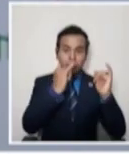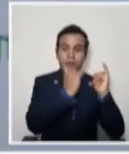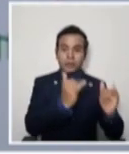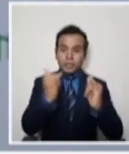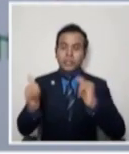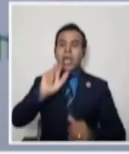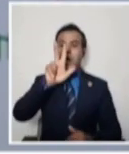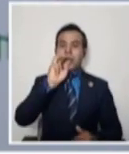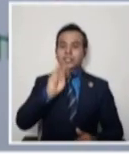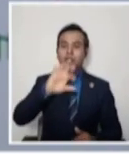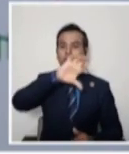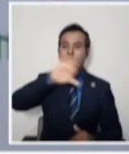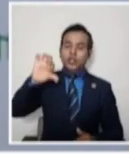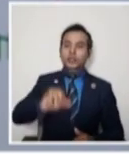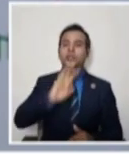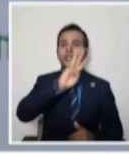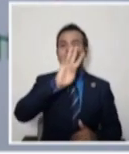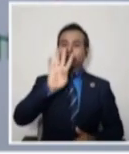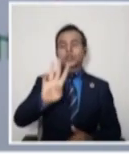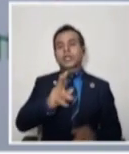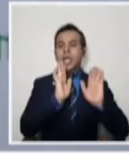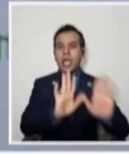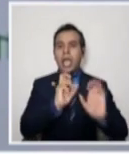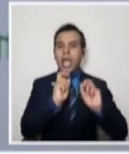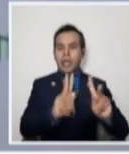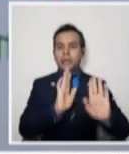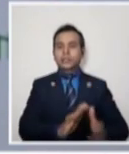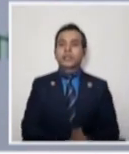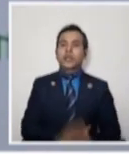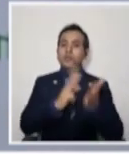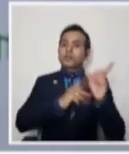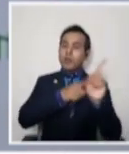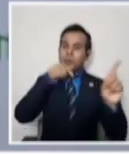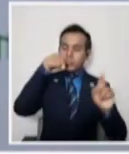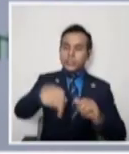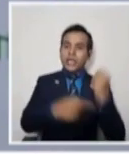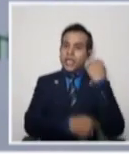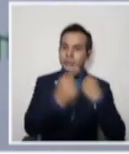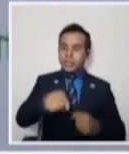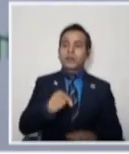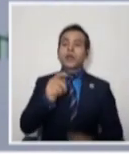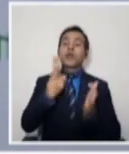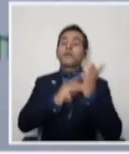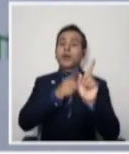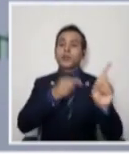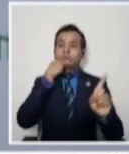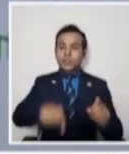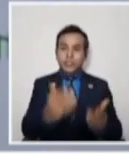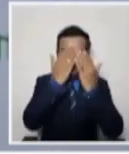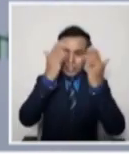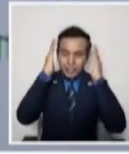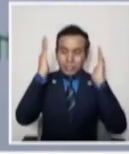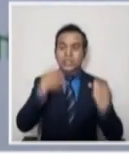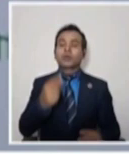মধ্যে ময়মনসিংহ মেডিকেল কলেজের এবং ময়মনসিংহ নার্সিং ডরমিটারিতে যে কাজগুলি চলছে সেগুলো চলছে। এবং আমরা বলেছি আগেই যে